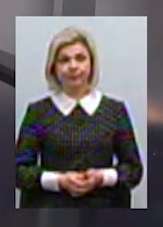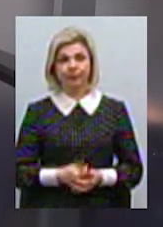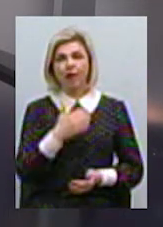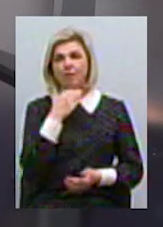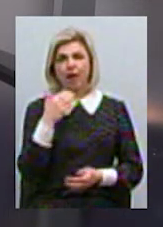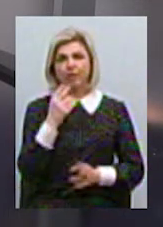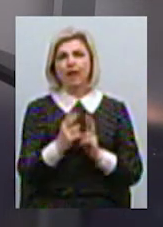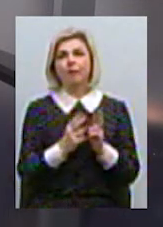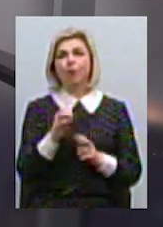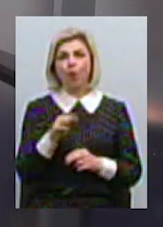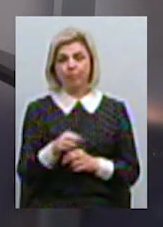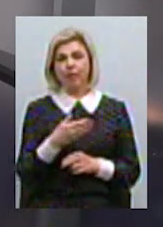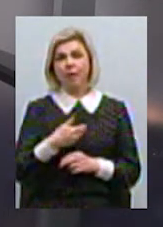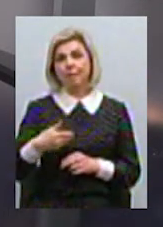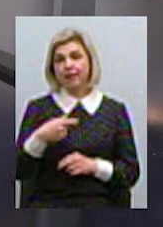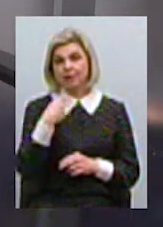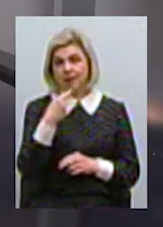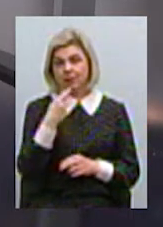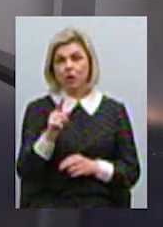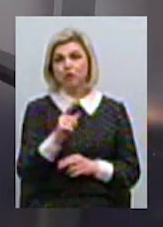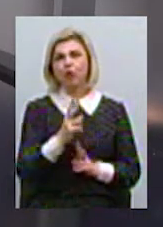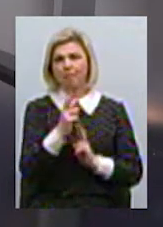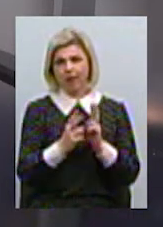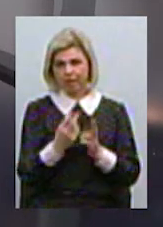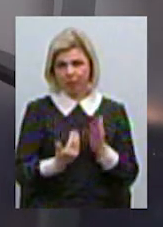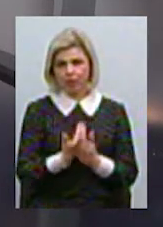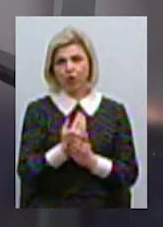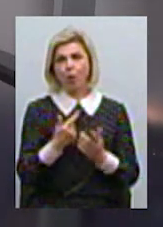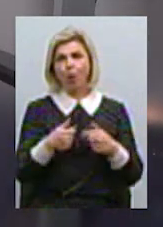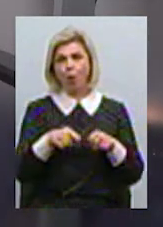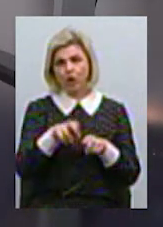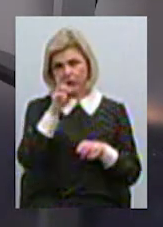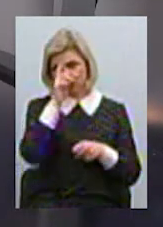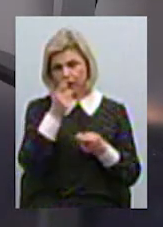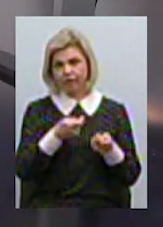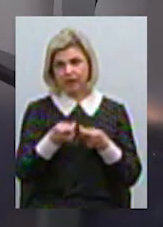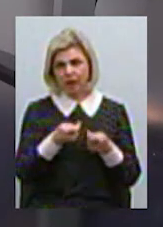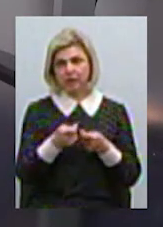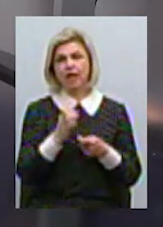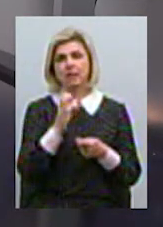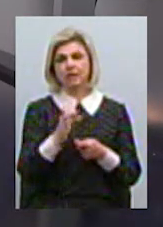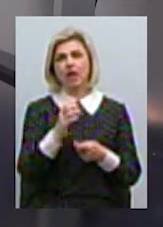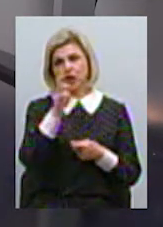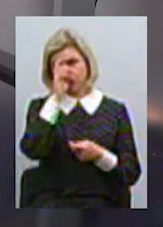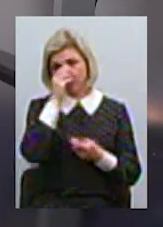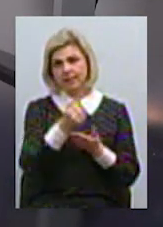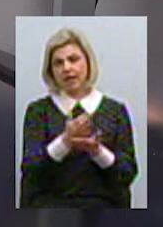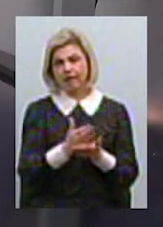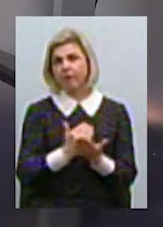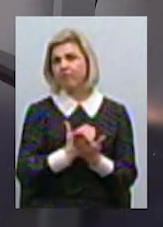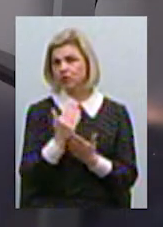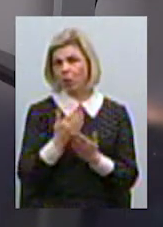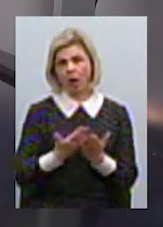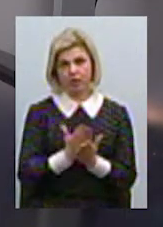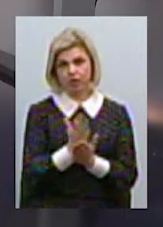багатьох реформ. Ми сказали, що ми переформатуємо орган державної влади в орган державного сервісу, високоякісного державного